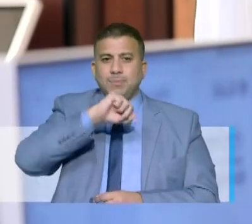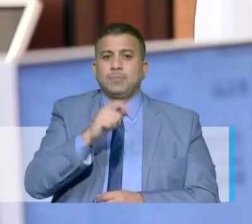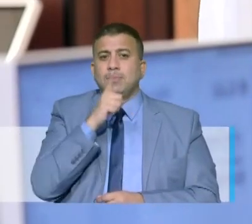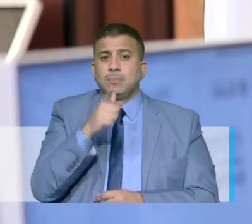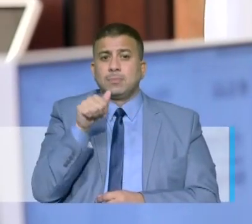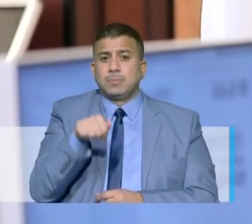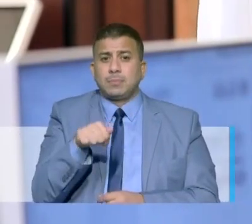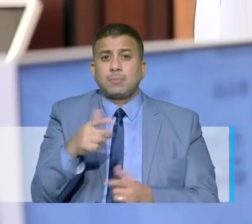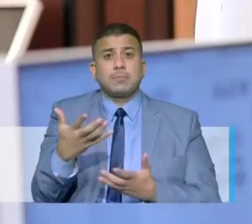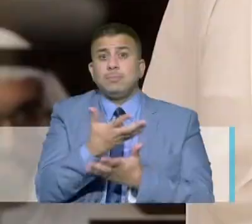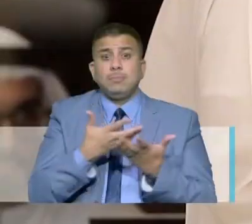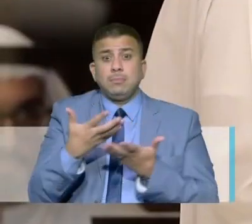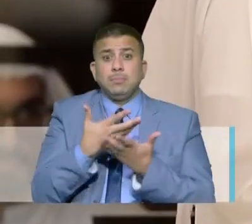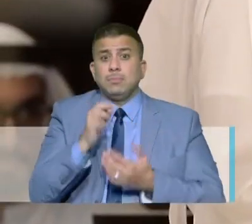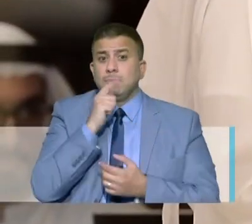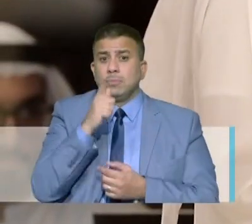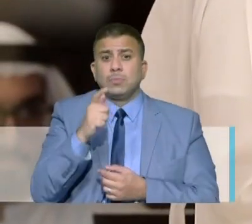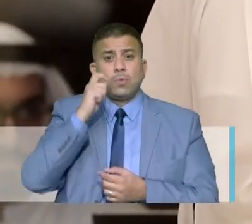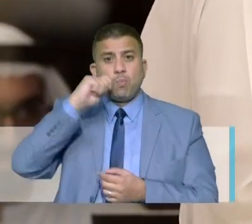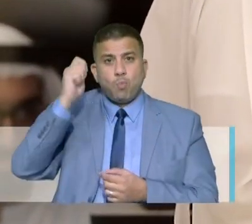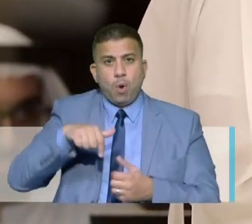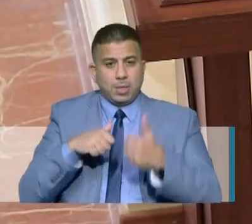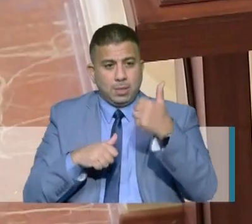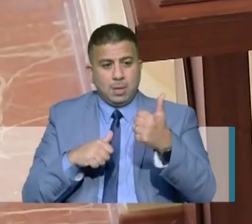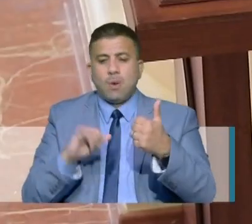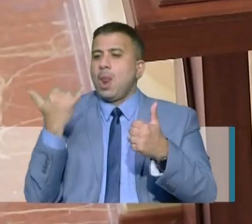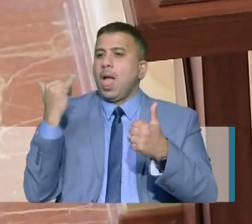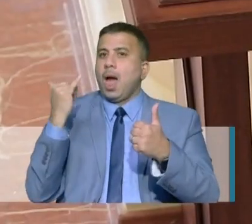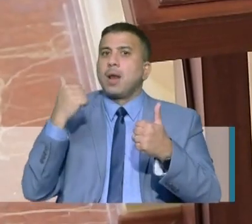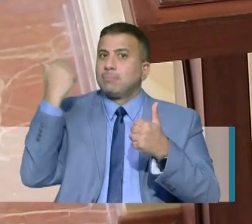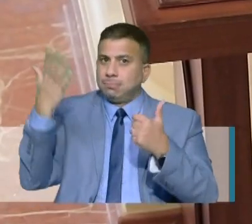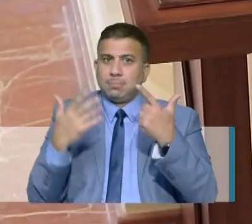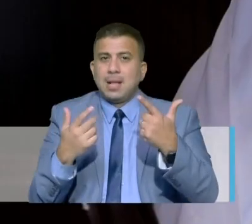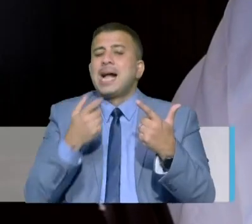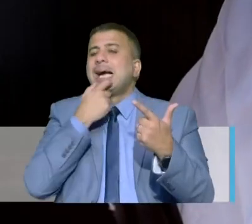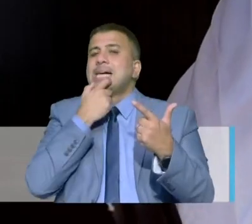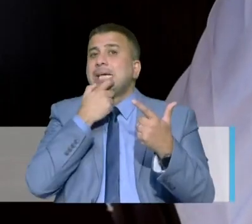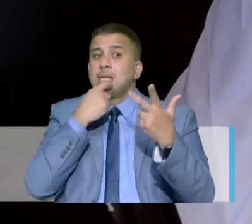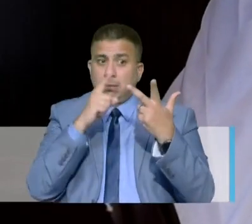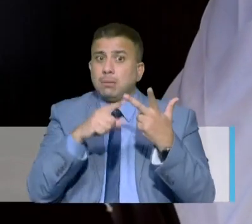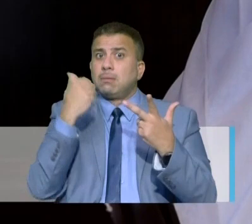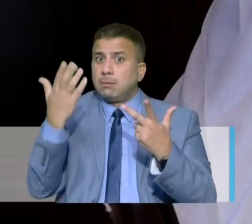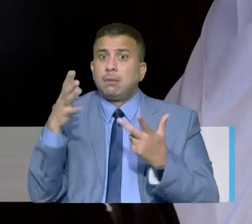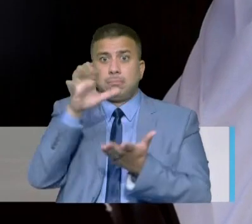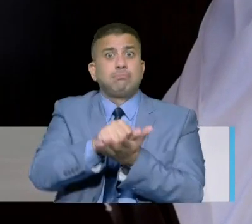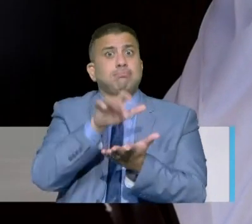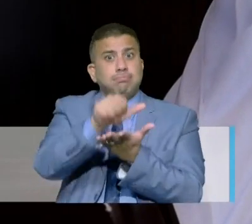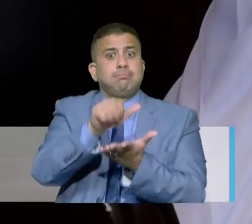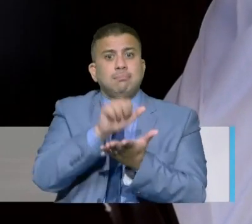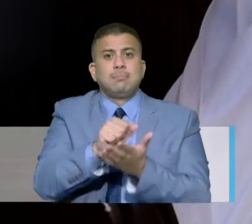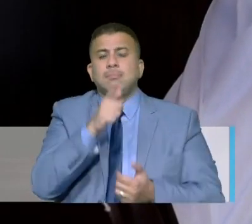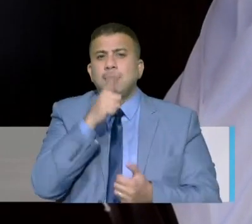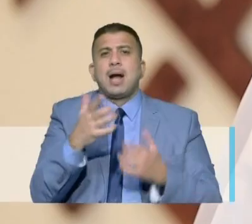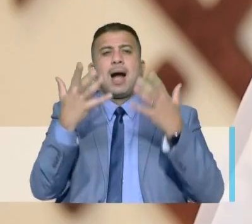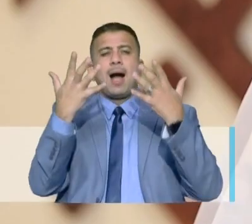لجنسيات المستثمرين فقد شملت مواطني الدوله والعرب وايضا الاجانب وجاء توزيعهم كالتالي